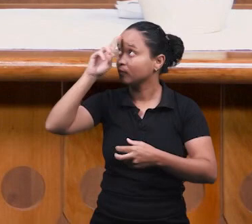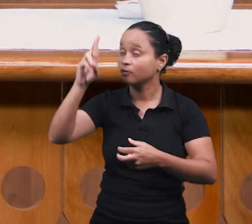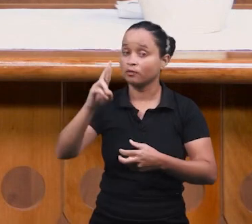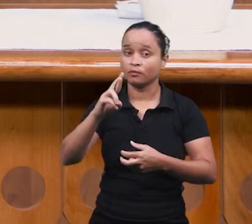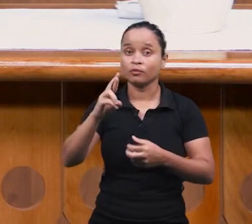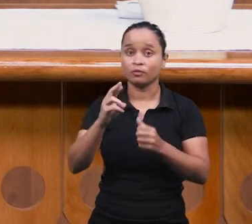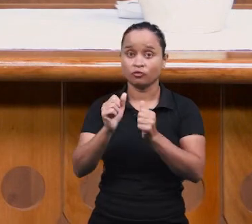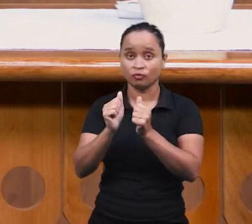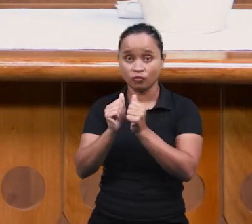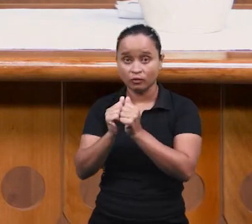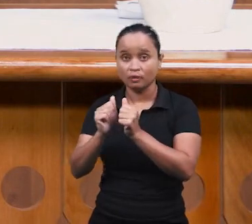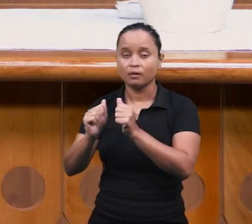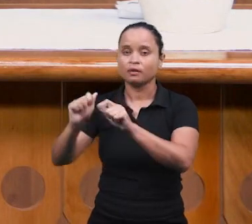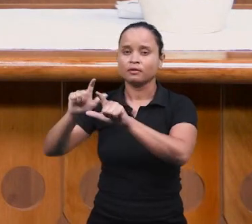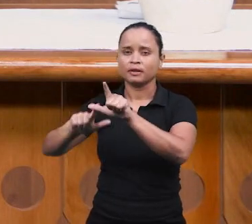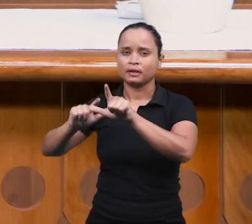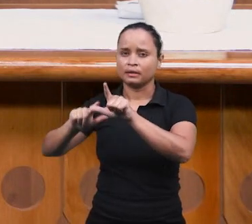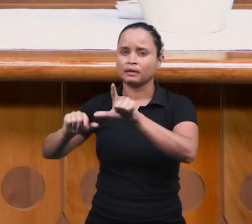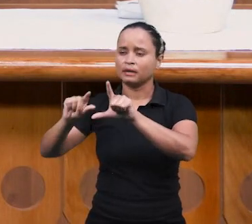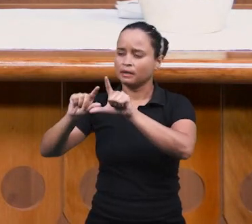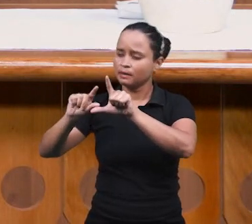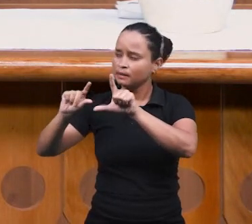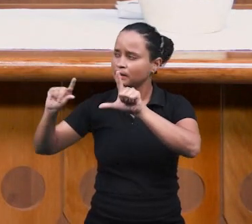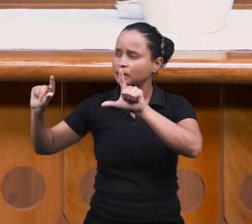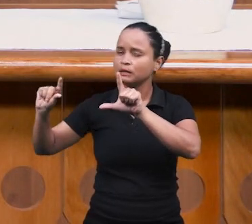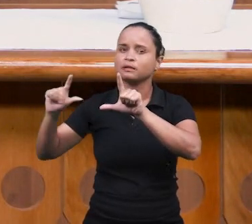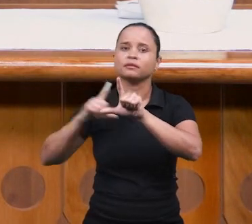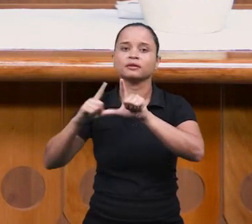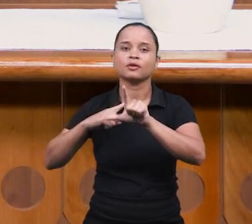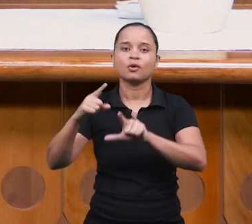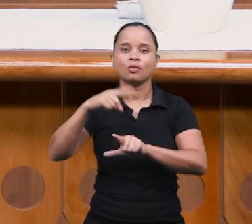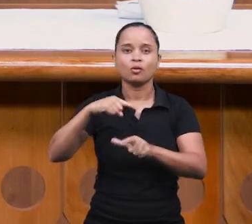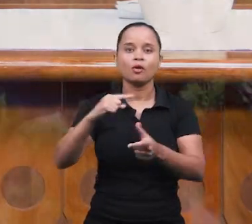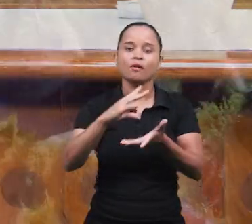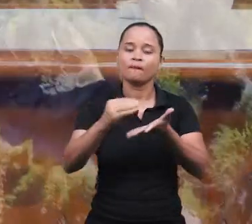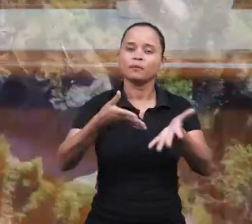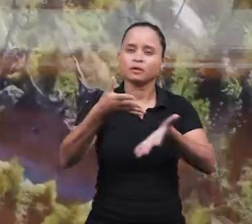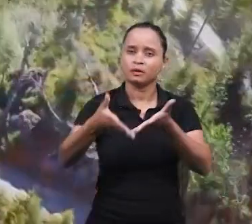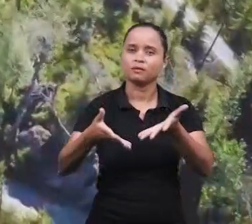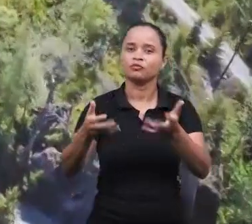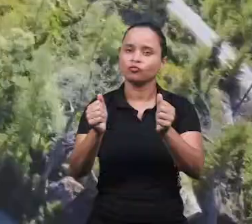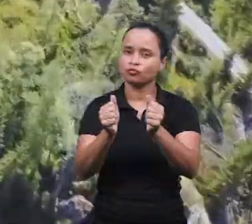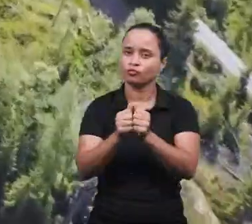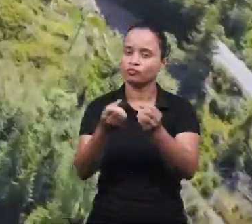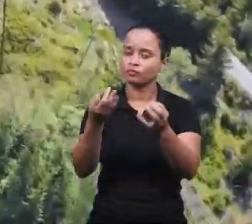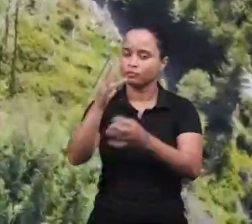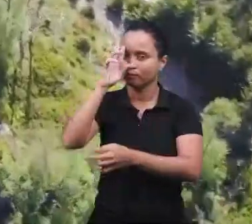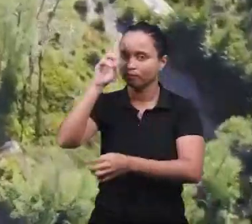allez accompagner, les paroles vont être projetées. Nous allons tous glorifier le Seigneur.